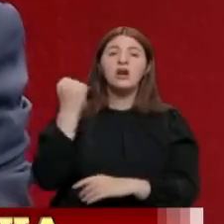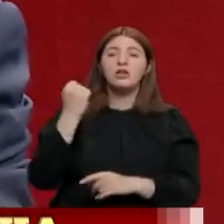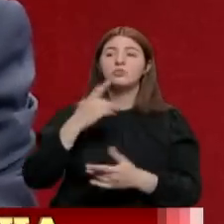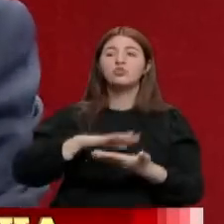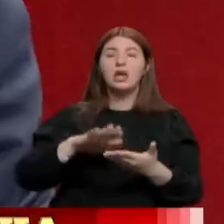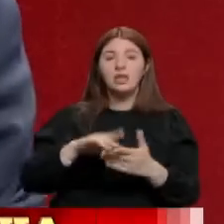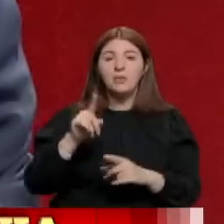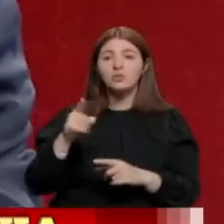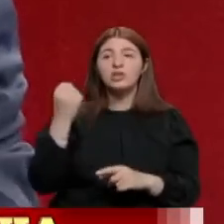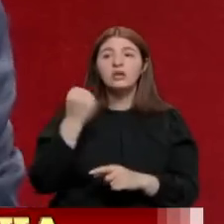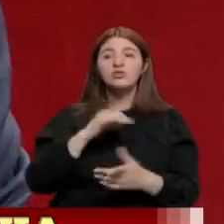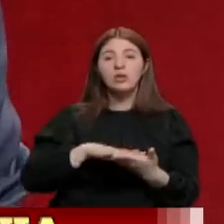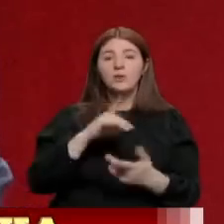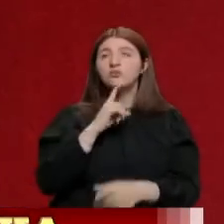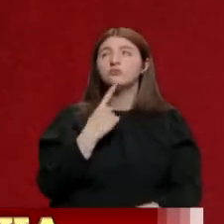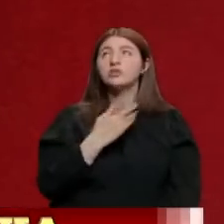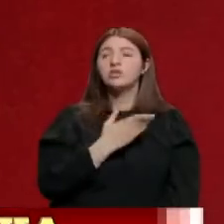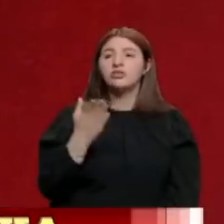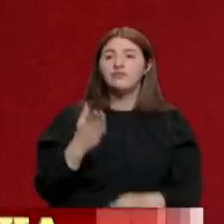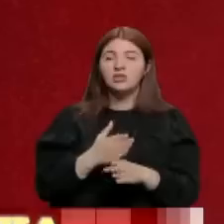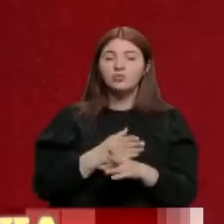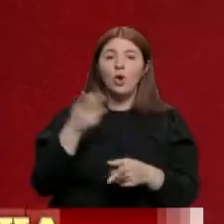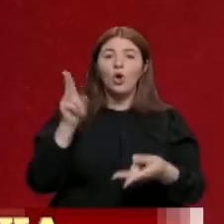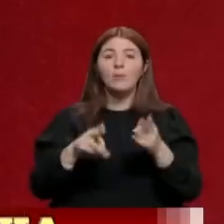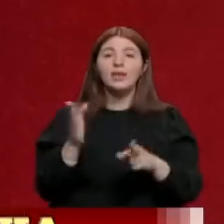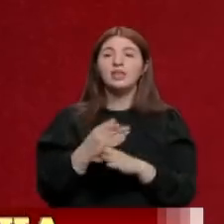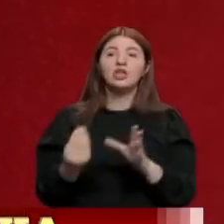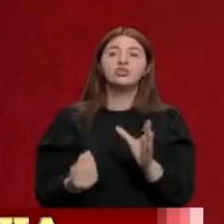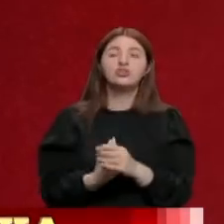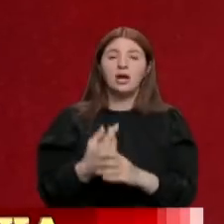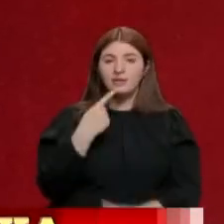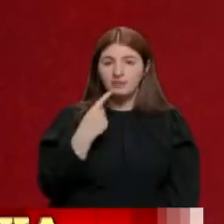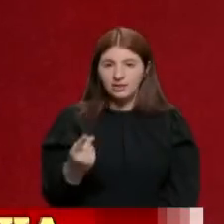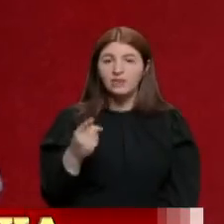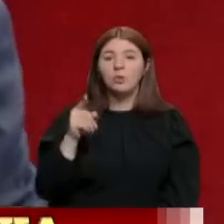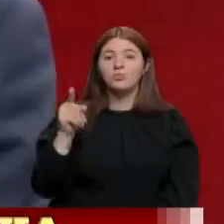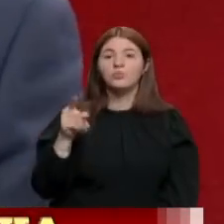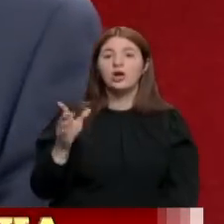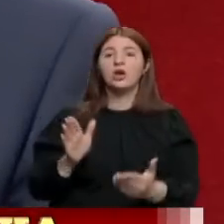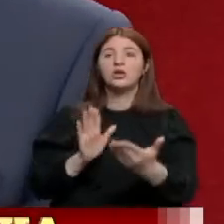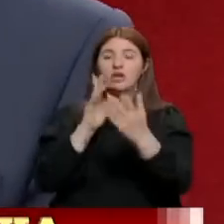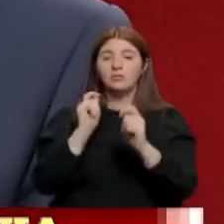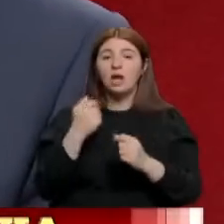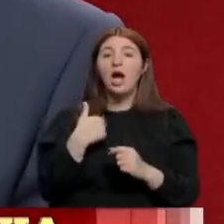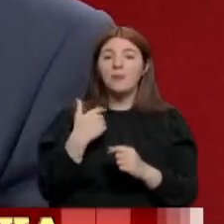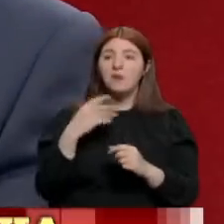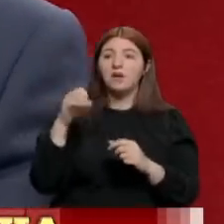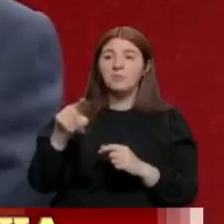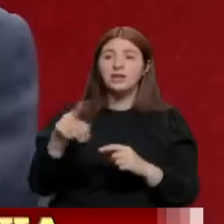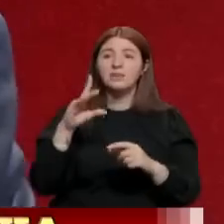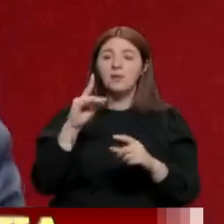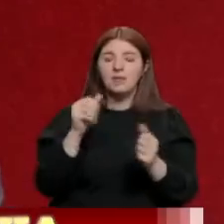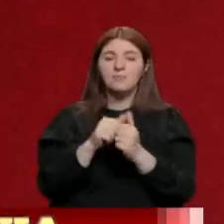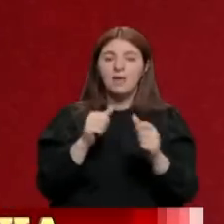Ve bu katil düzenleme yüz binlerce yurttaşımızın ölümüne sebebiyet verir dedik. ve bu karşı çıktık ama AKP maalesef MHP